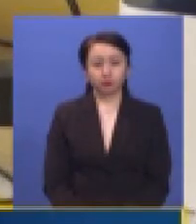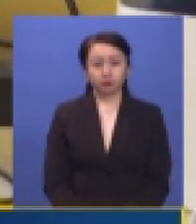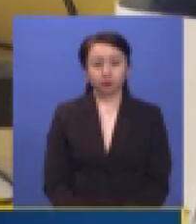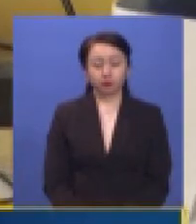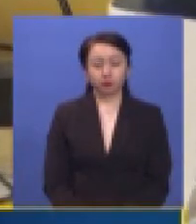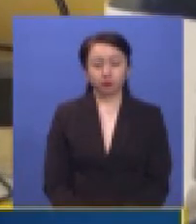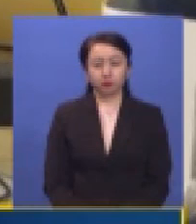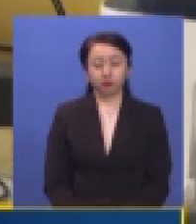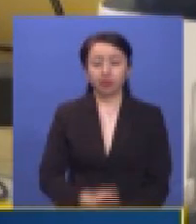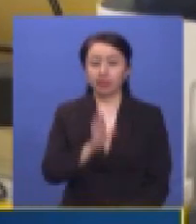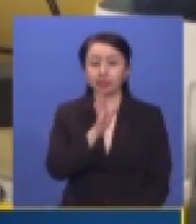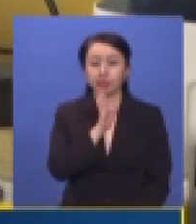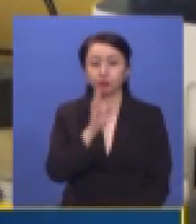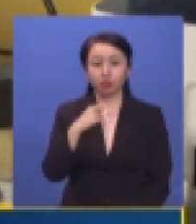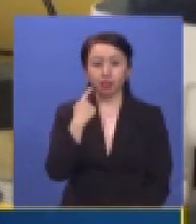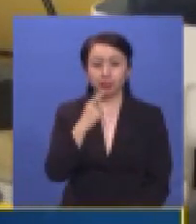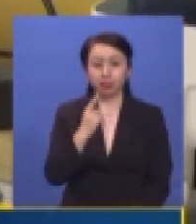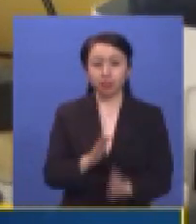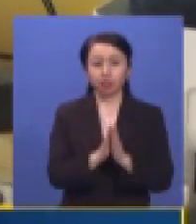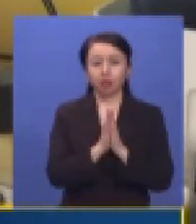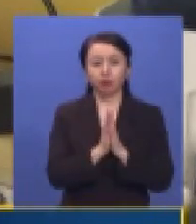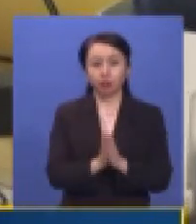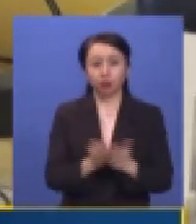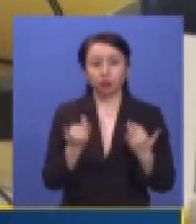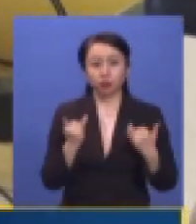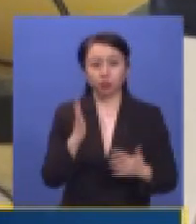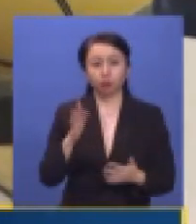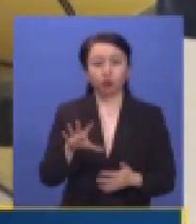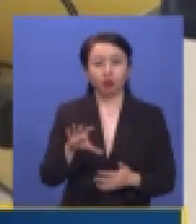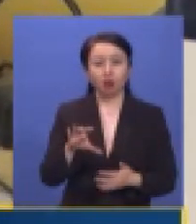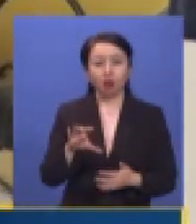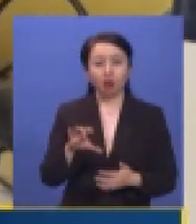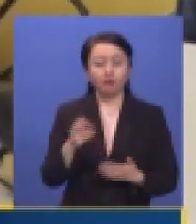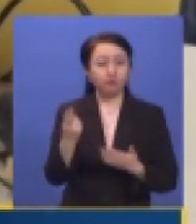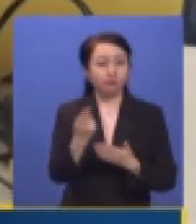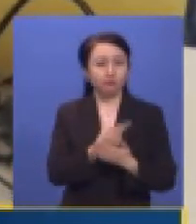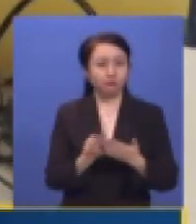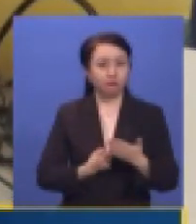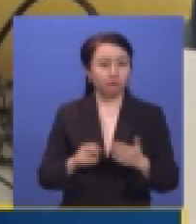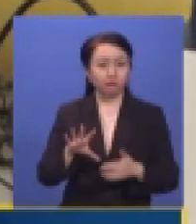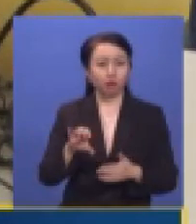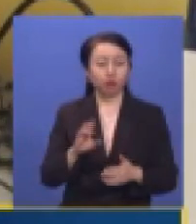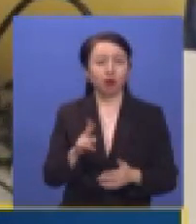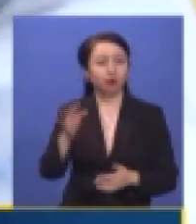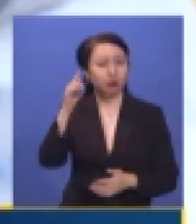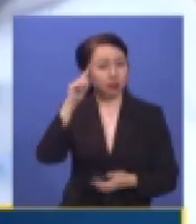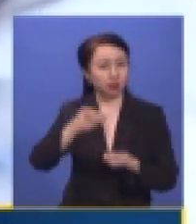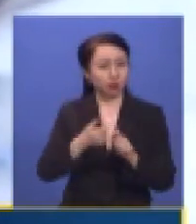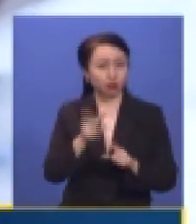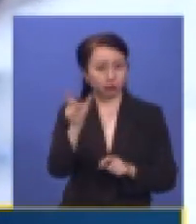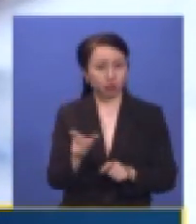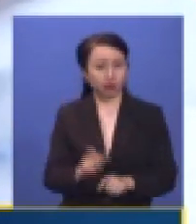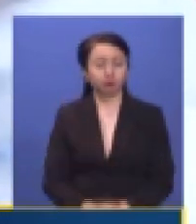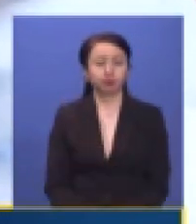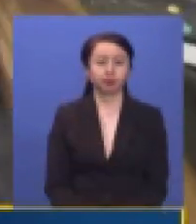Девушка, скажите, пожалуйста, сейчас будем составлять фоторобот. По каким особым признакам вы запомнили этого человека?